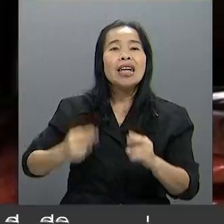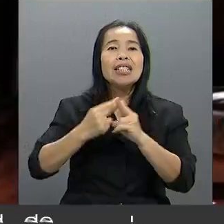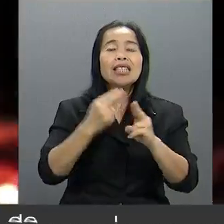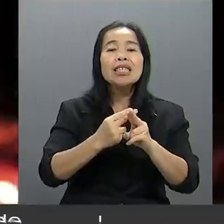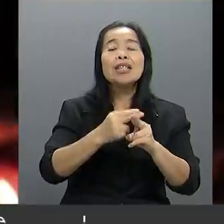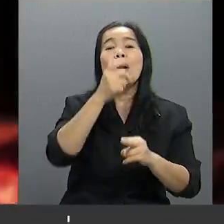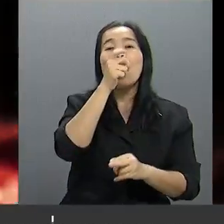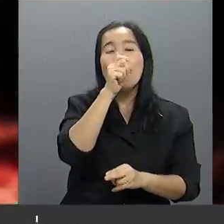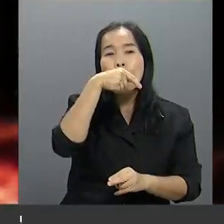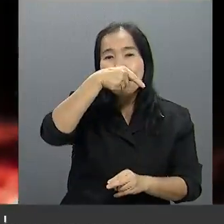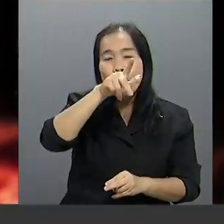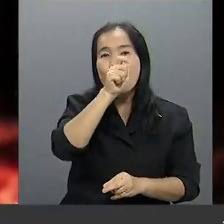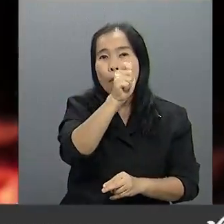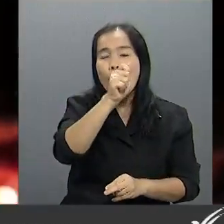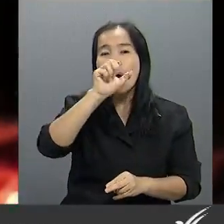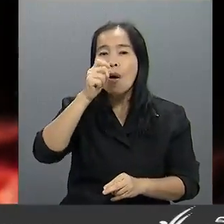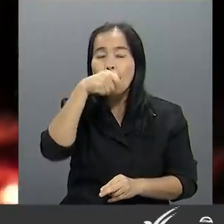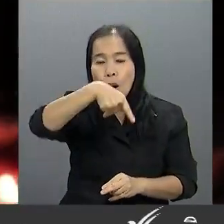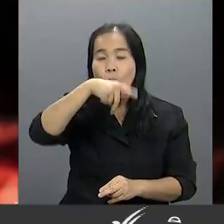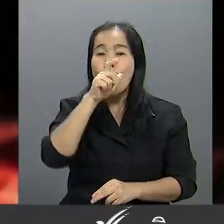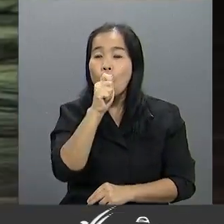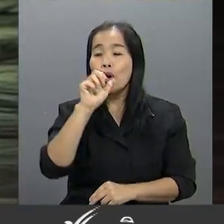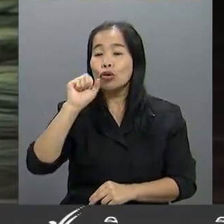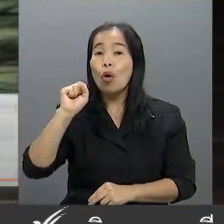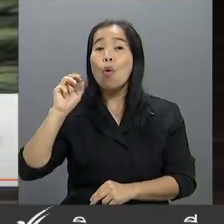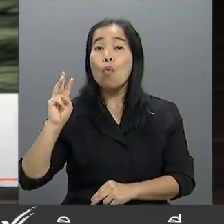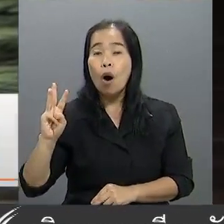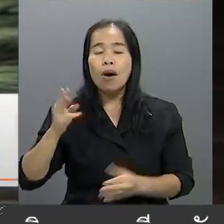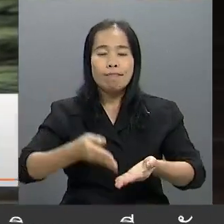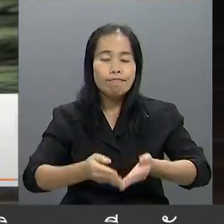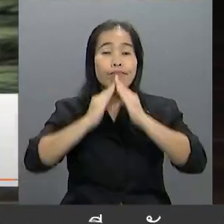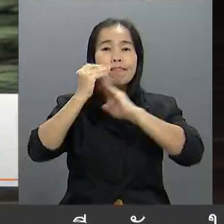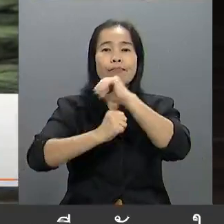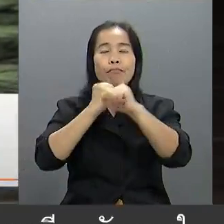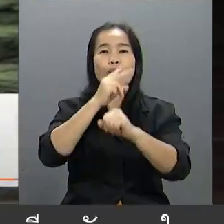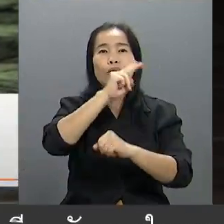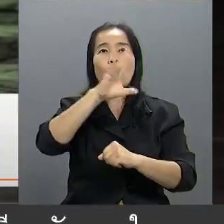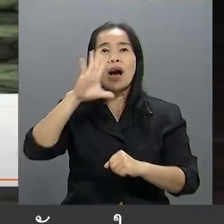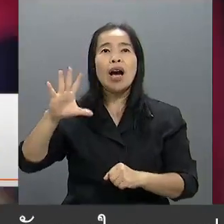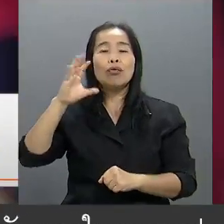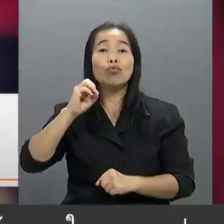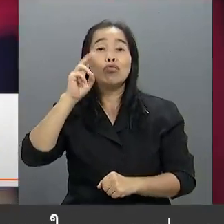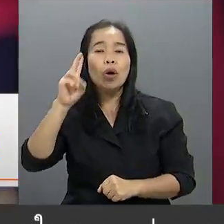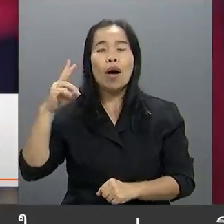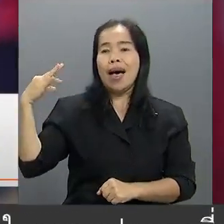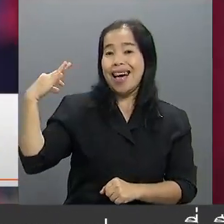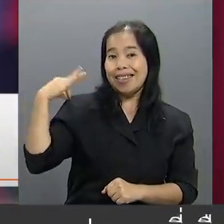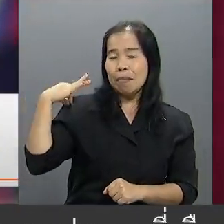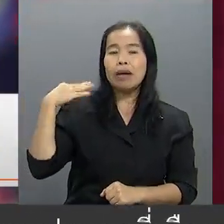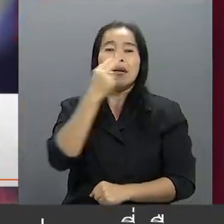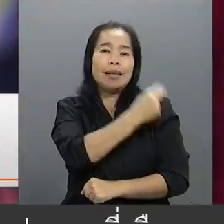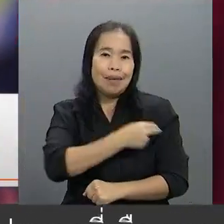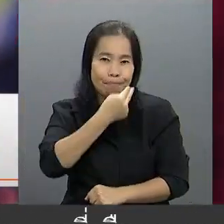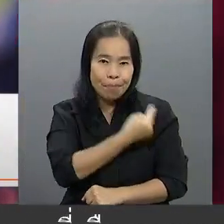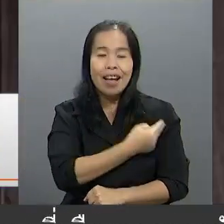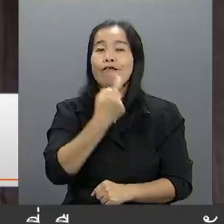ที่ก่อตั้งขึ้นเมื่อปีพ.ศ. 2512ปฏิบัติงานโดยอาสาสมัครประกอบด้วยแพทย์ทันตแพทย์